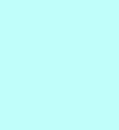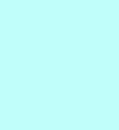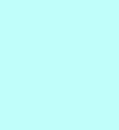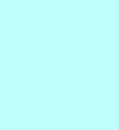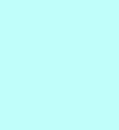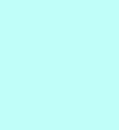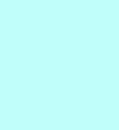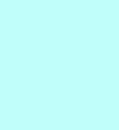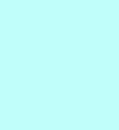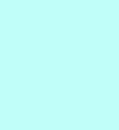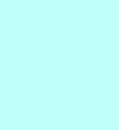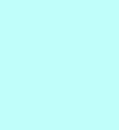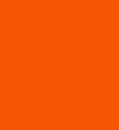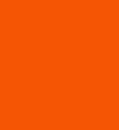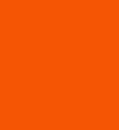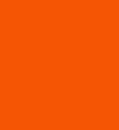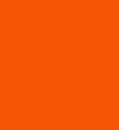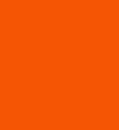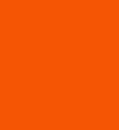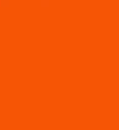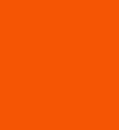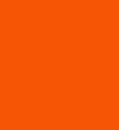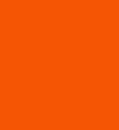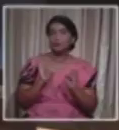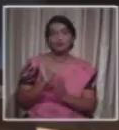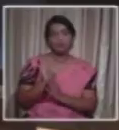ඔබේ දරාස් සොයා ගන්න